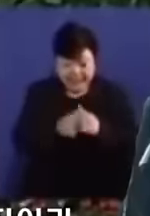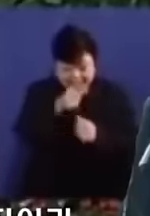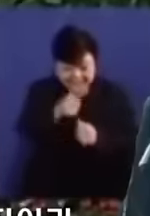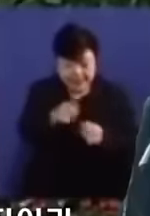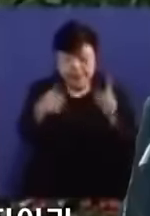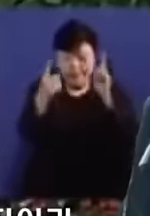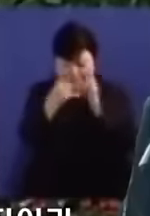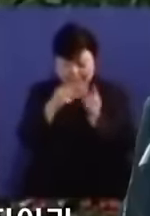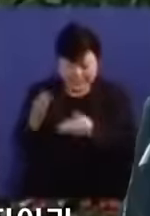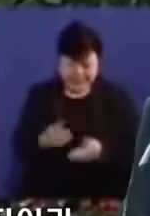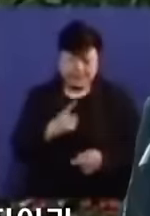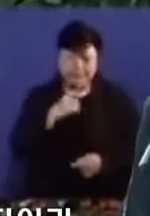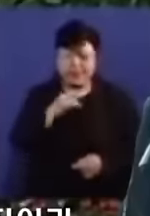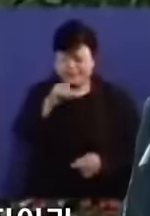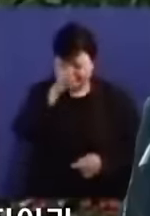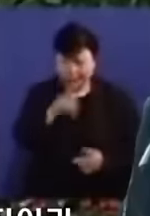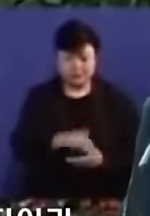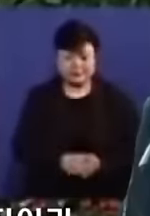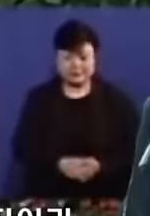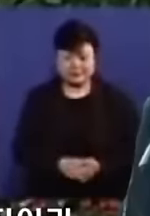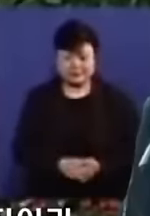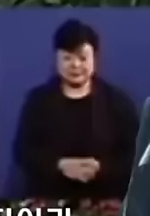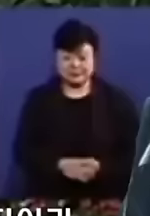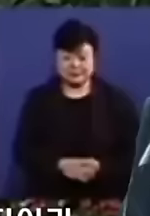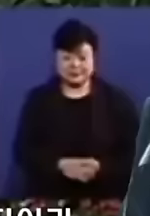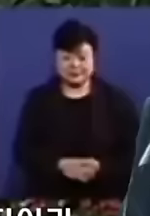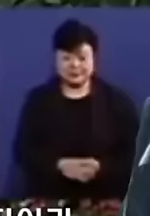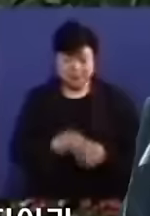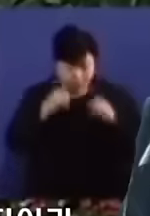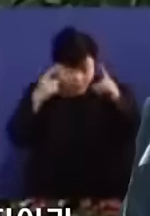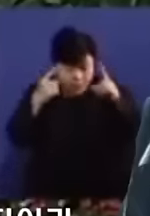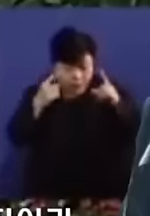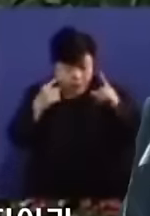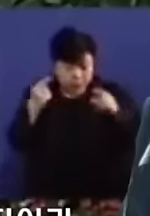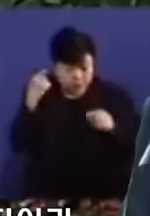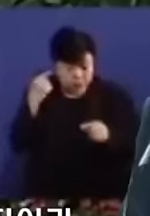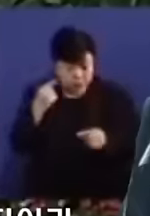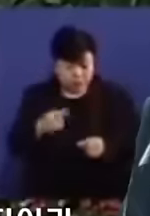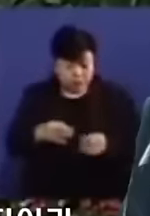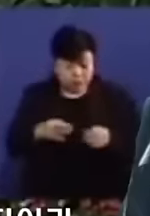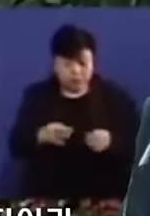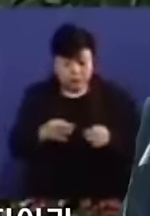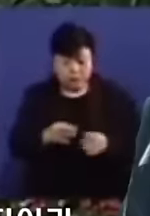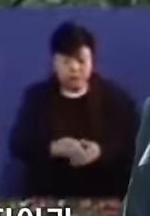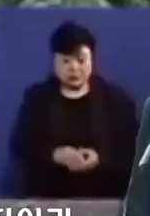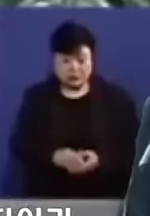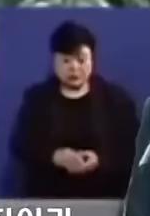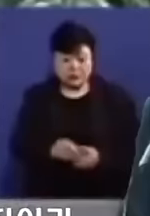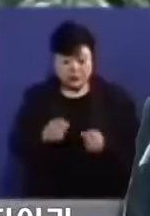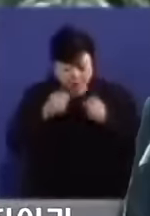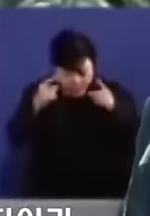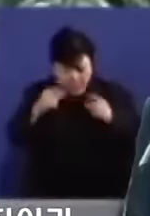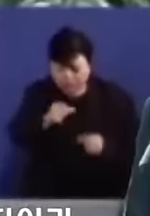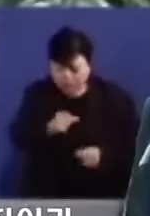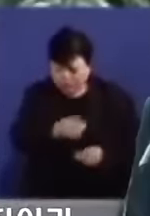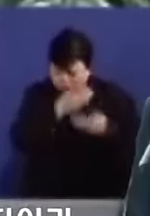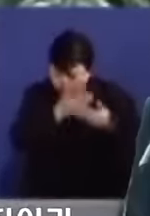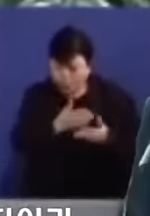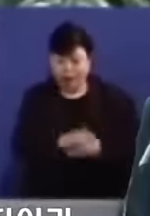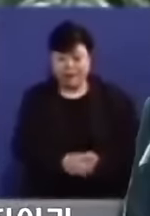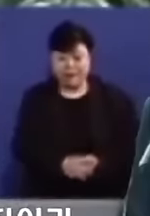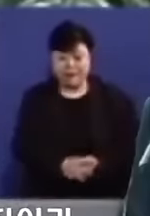하나님을 만나는 길밖에 없다. 깨달음이 왔습니다. 사람이 깨달은다는 것은 참 중요합니다.